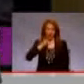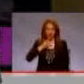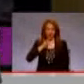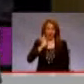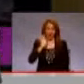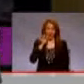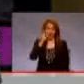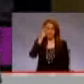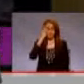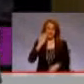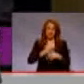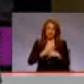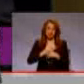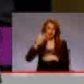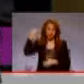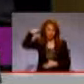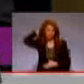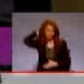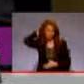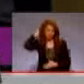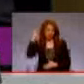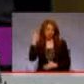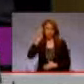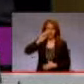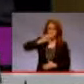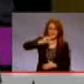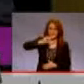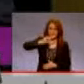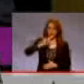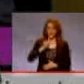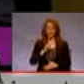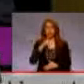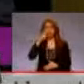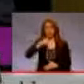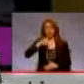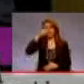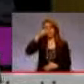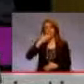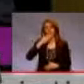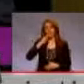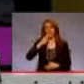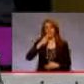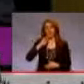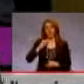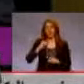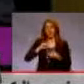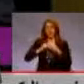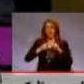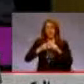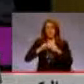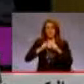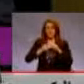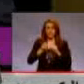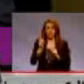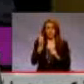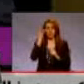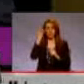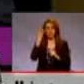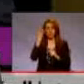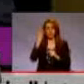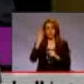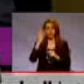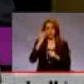الفقري. الحمد لله مؤسسه واحد بين الناس بالتعاون مع جمعيه رساله نور على نور والاستاذ حاتم احمد